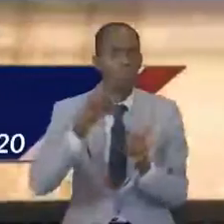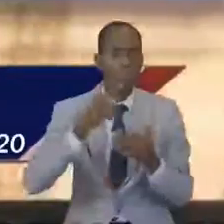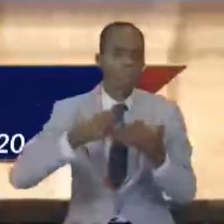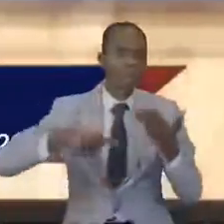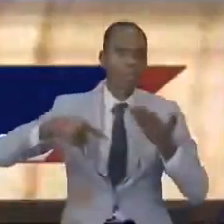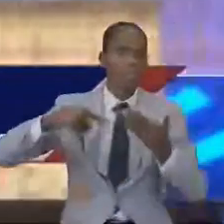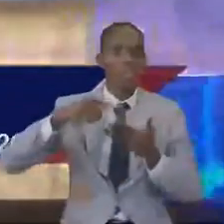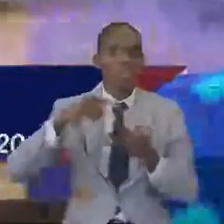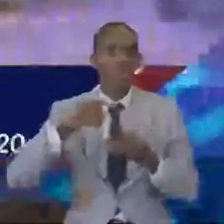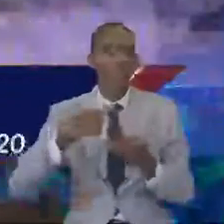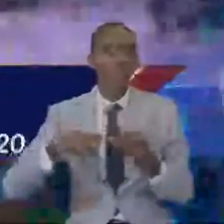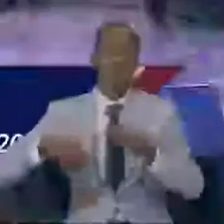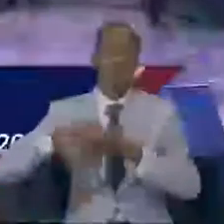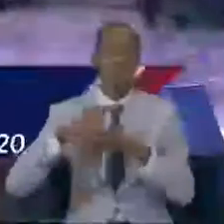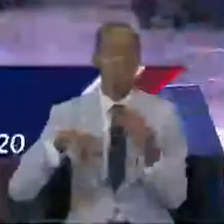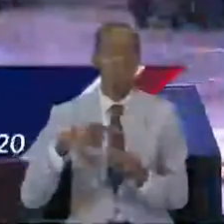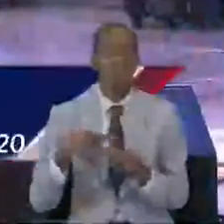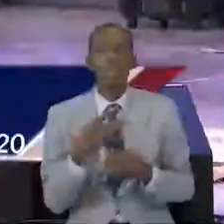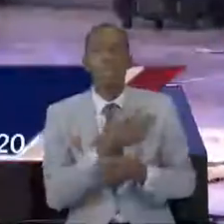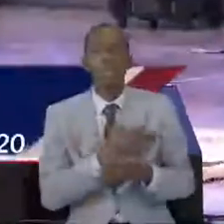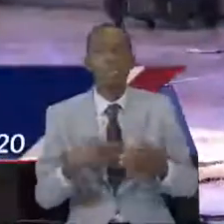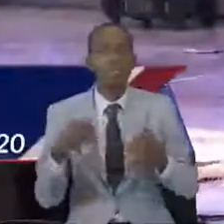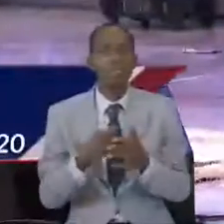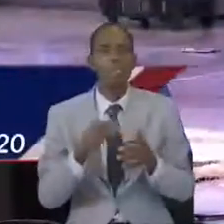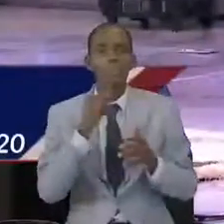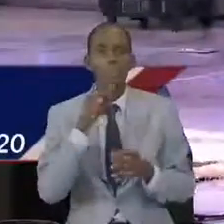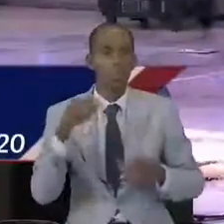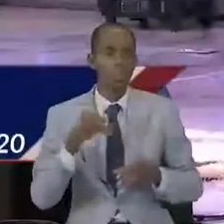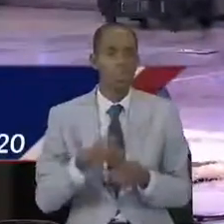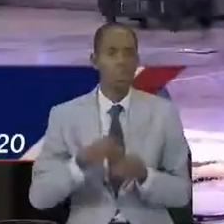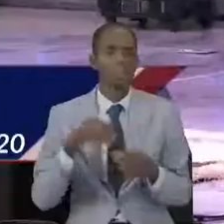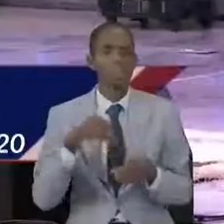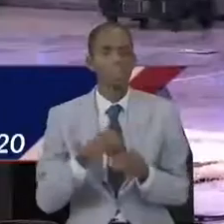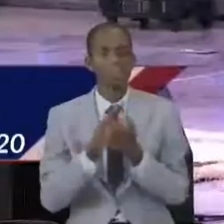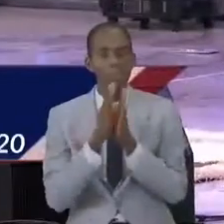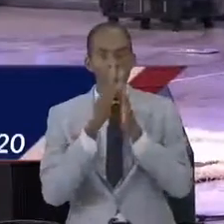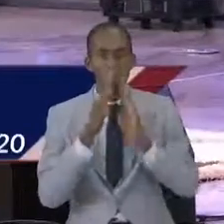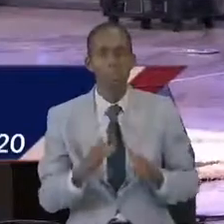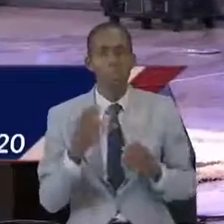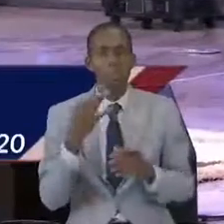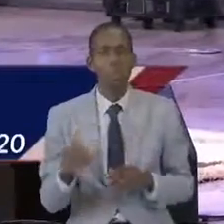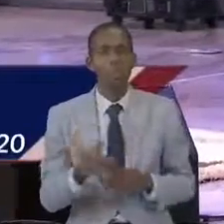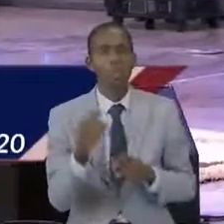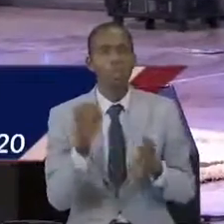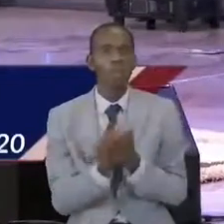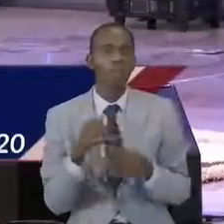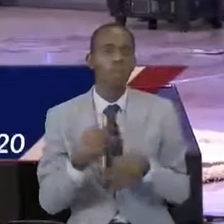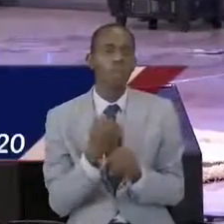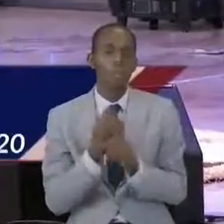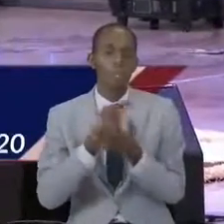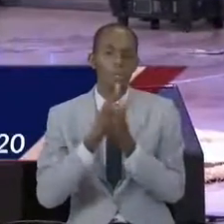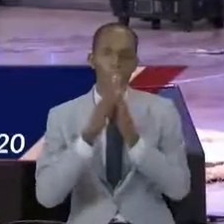tout le monde le fruit de la justice est semé dans la paix par ce que